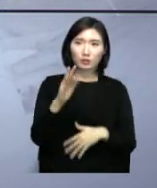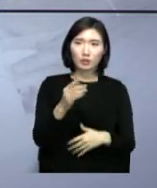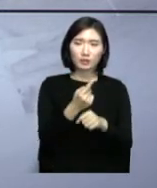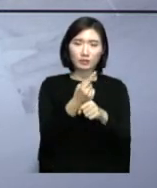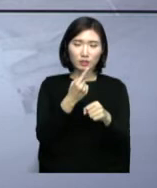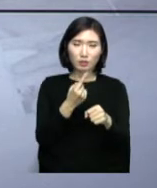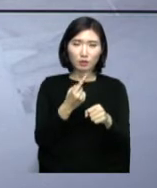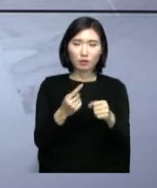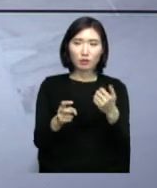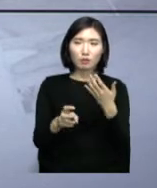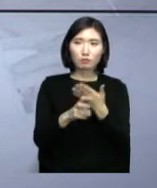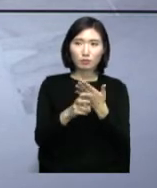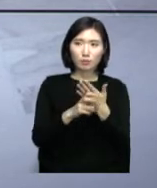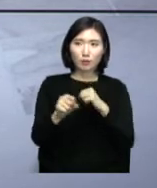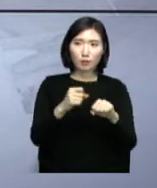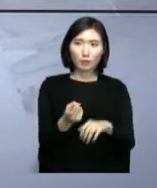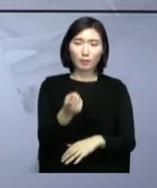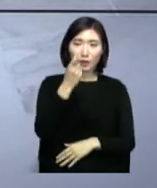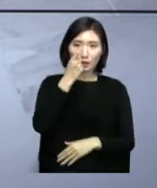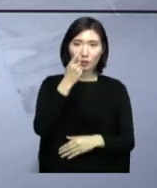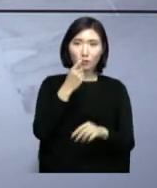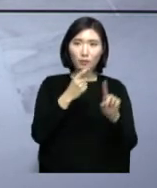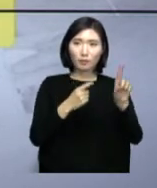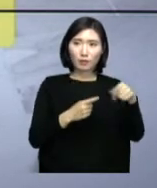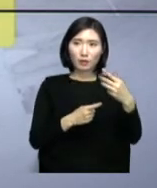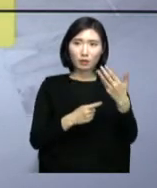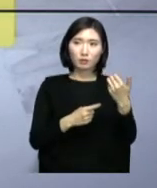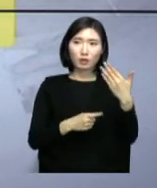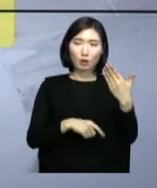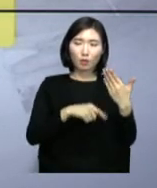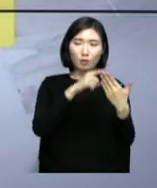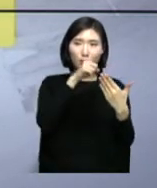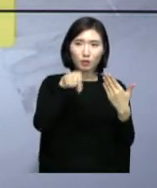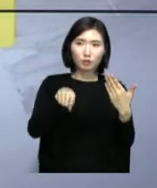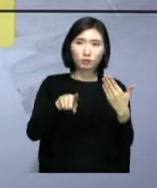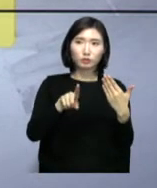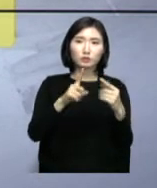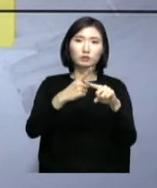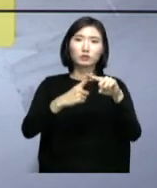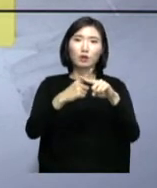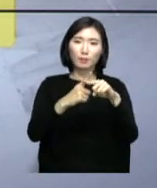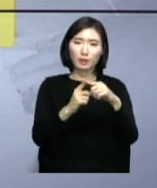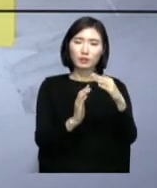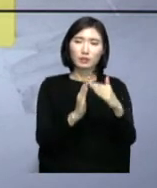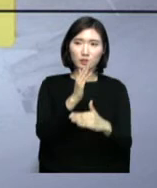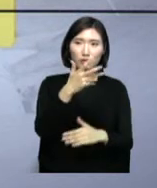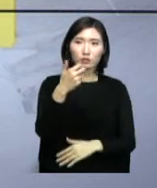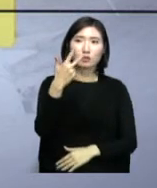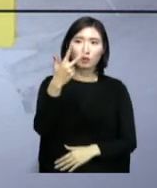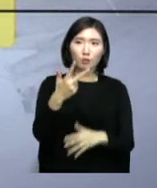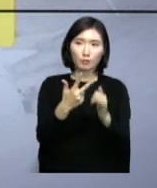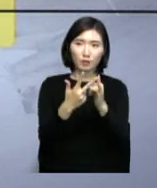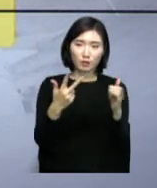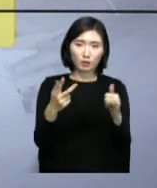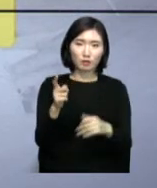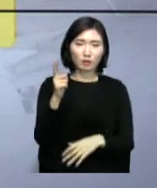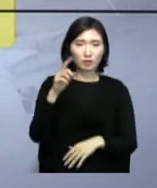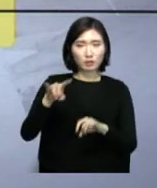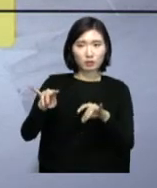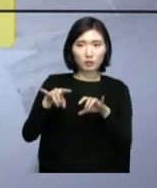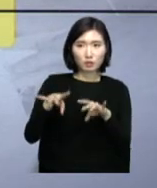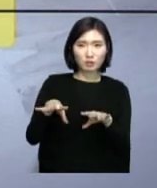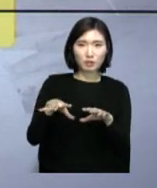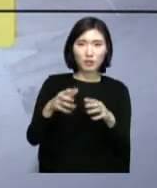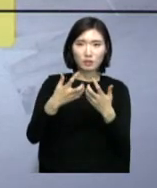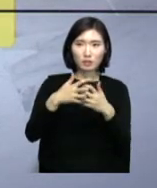적발된 100여 둔 9명 가운데 절반에 가까운 46% 87명이 휴대전화나 전자기기를